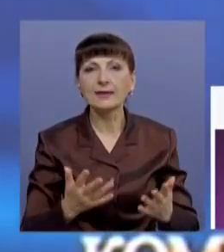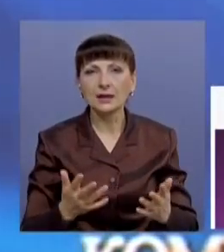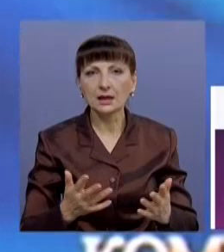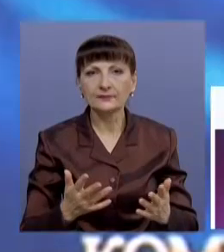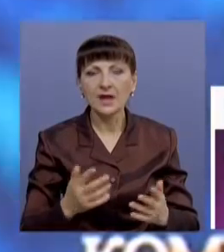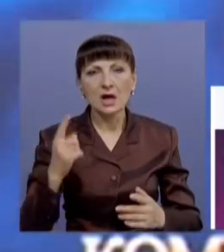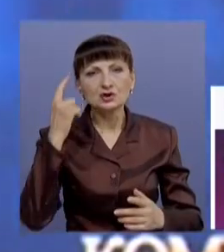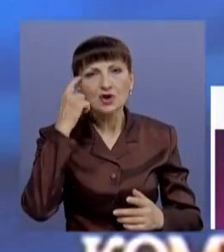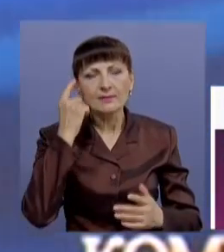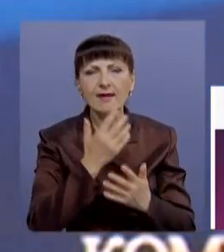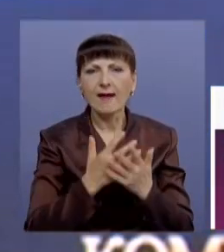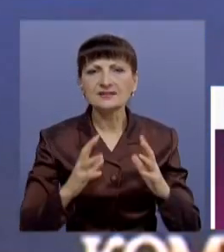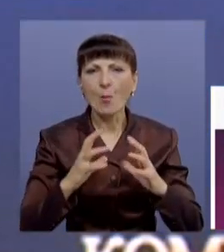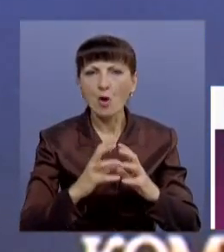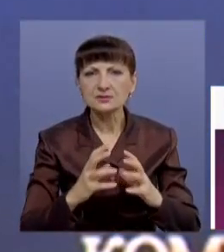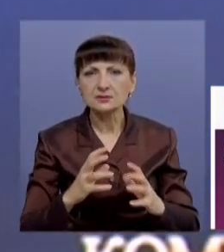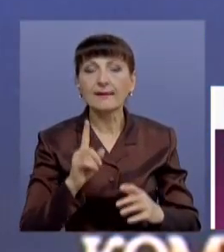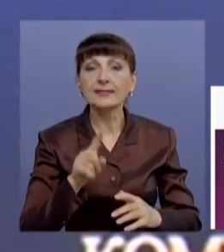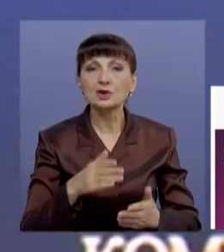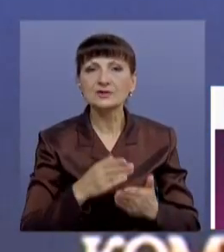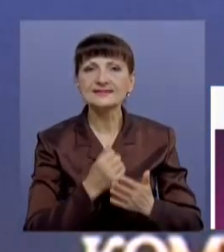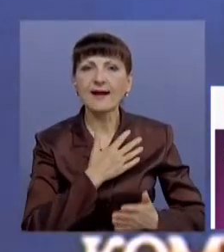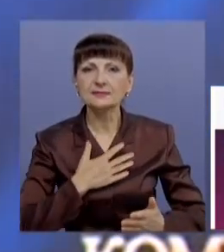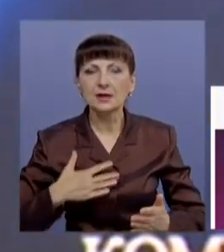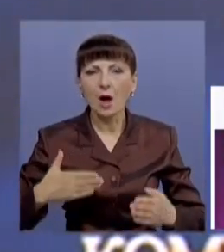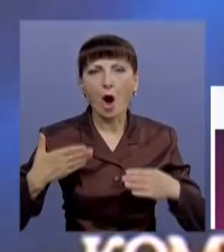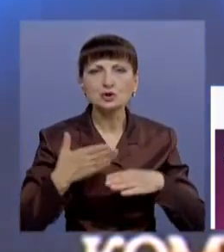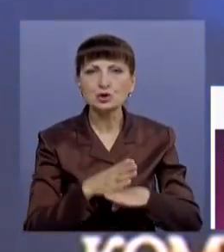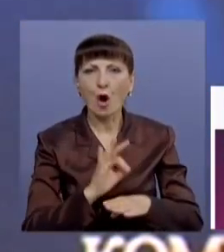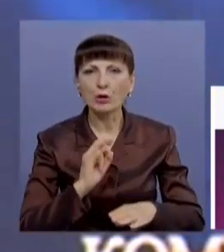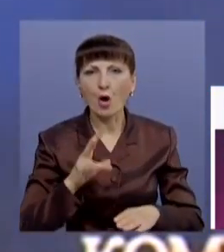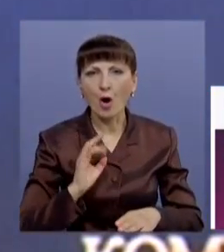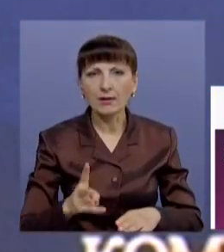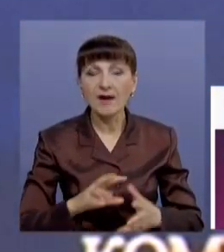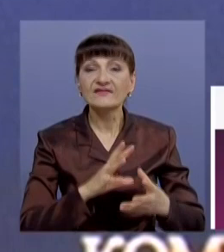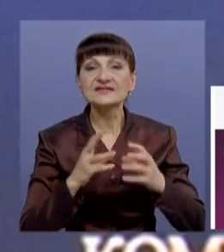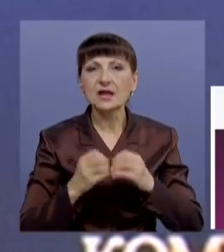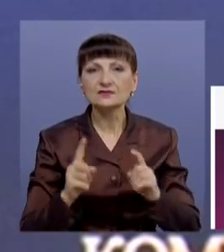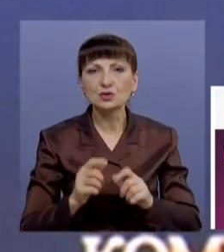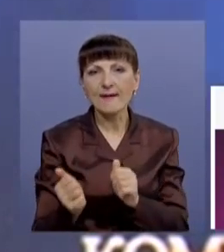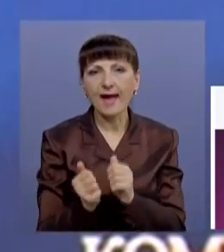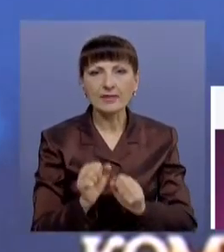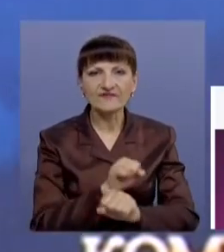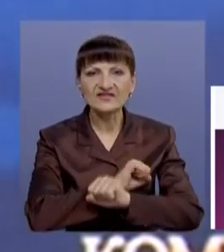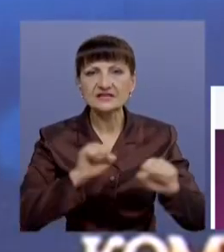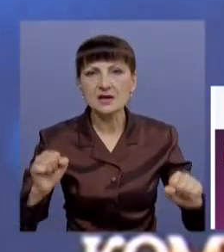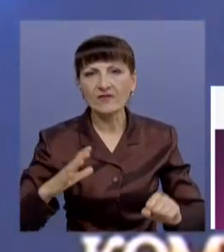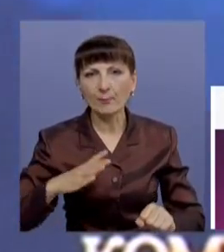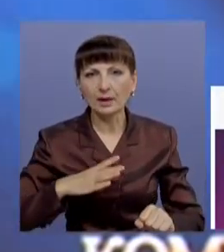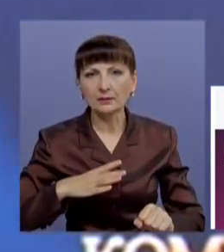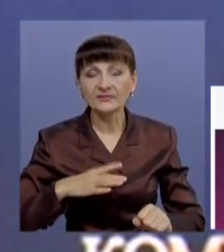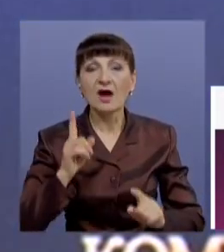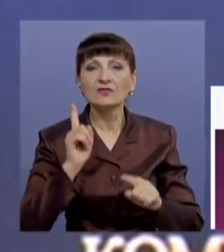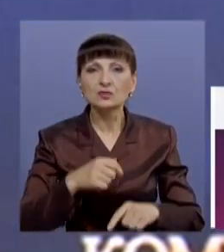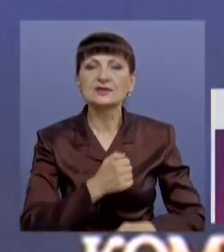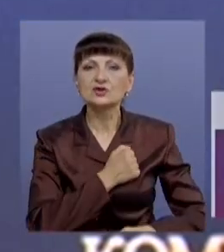черепно-мозговые, а также есть ранения осколочные. вследствие того, что рядом взрывы происходили. В том числе,